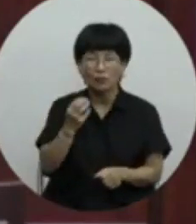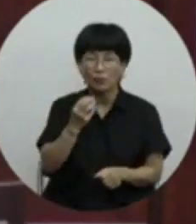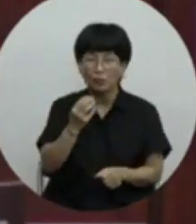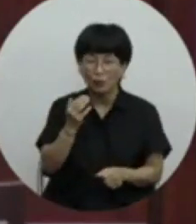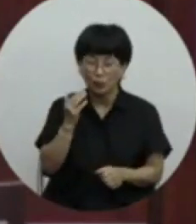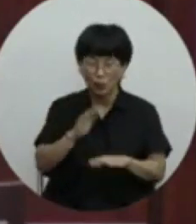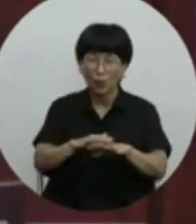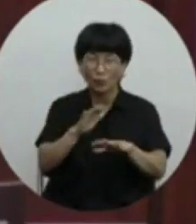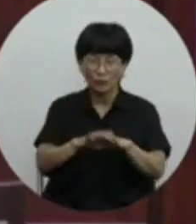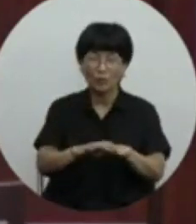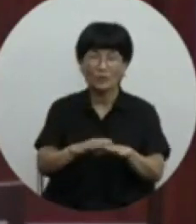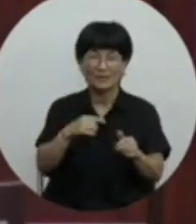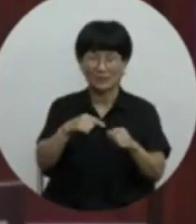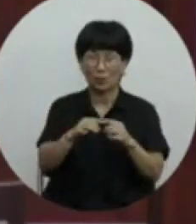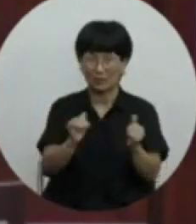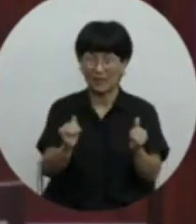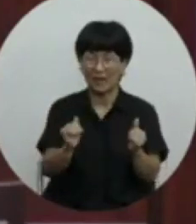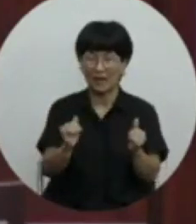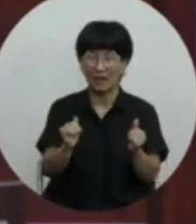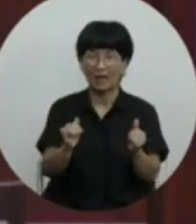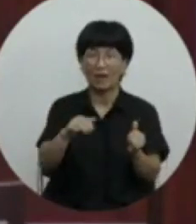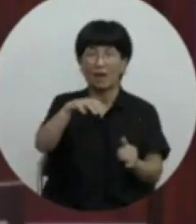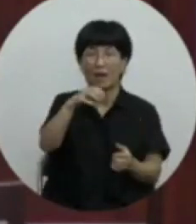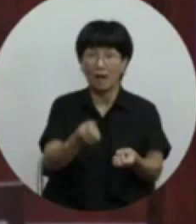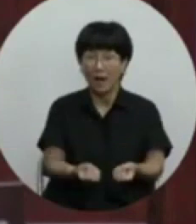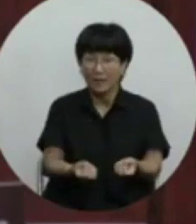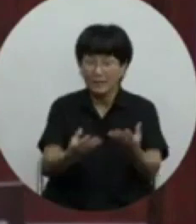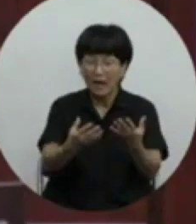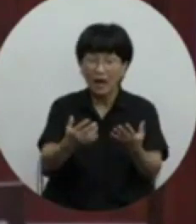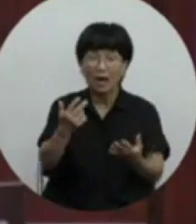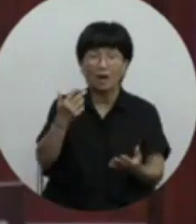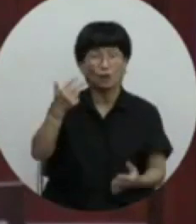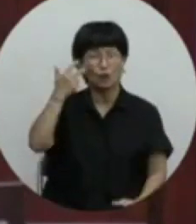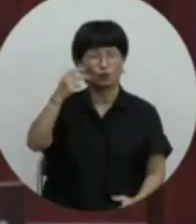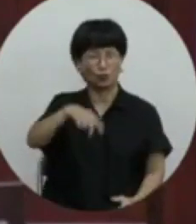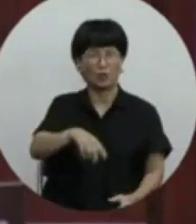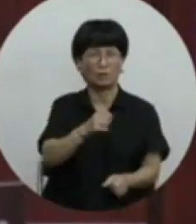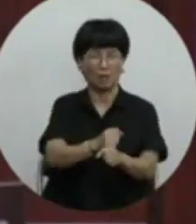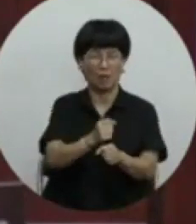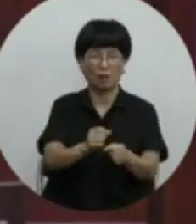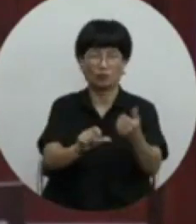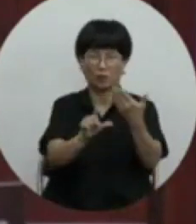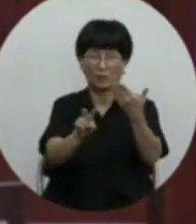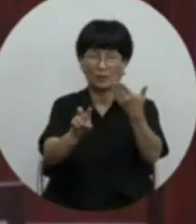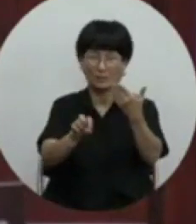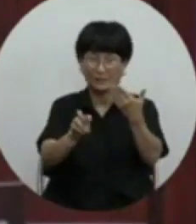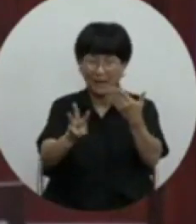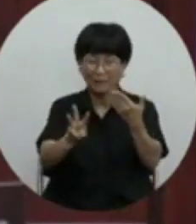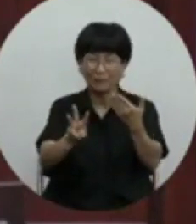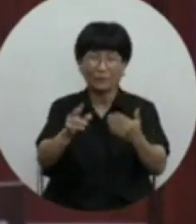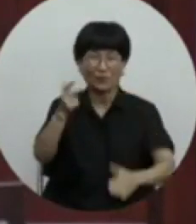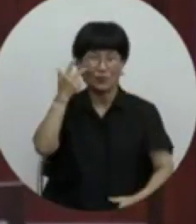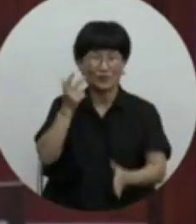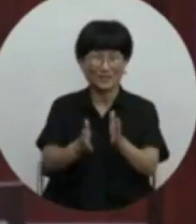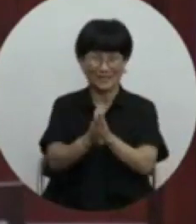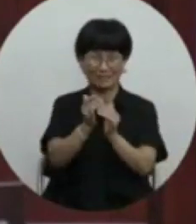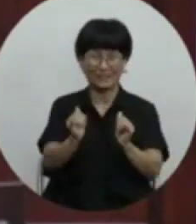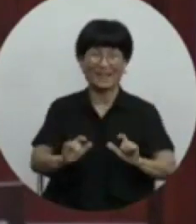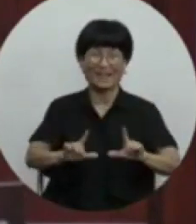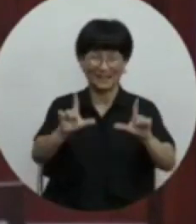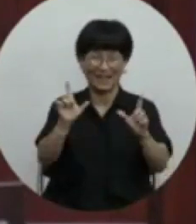20일 여주시에서 개최됩니다. 오는 9월 23일은 제11회 여주시민의 날을